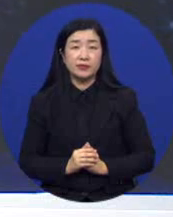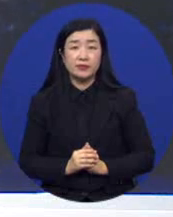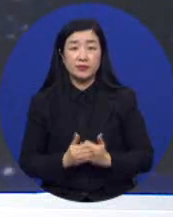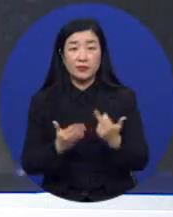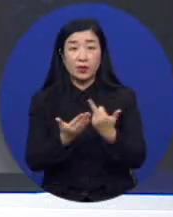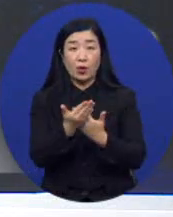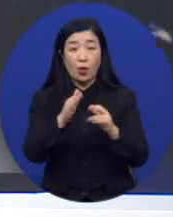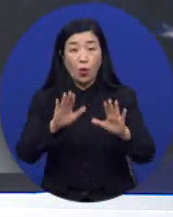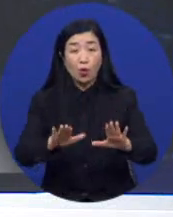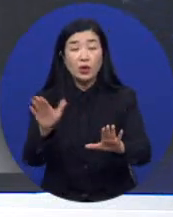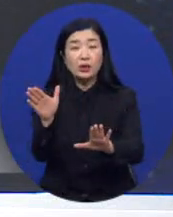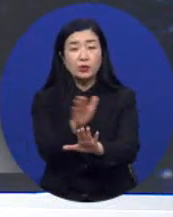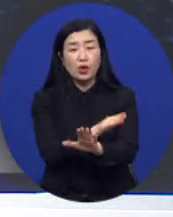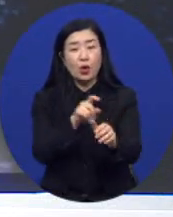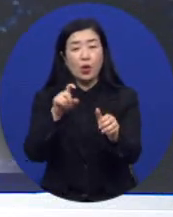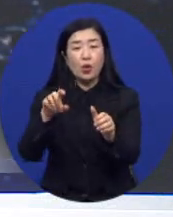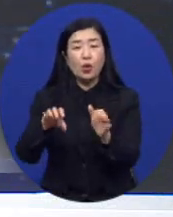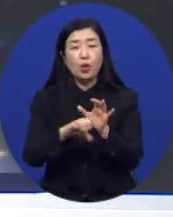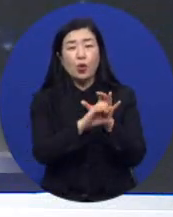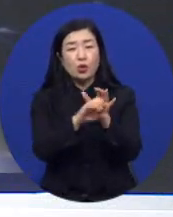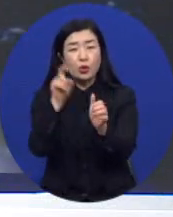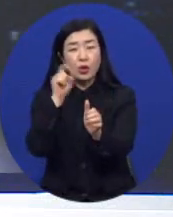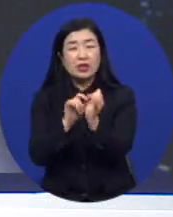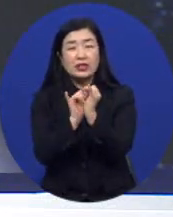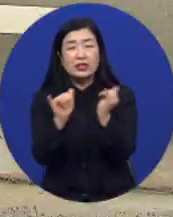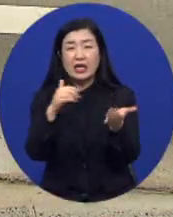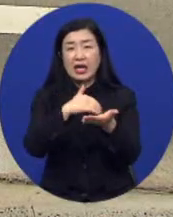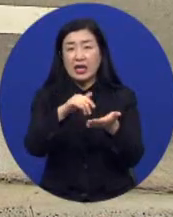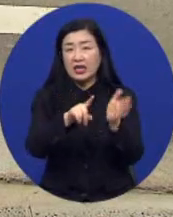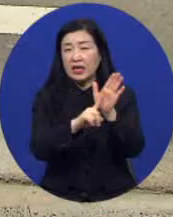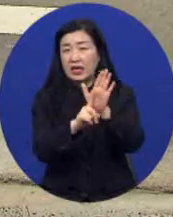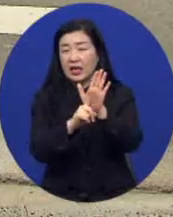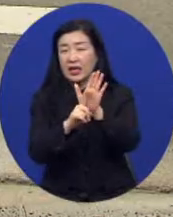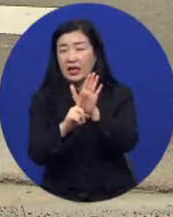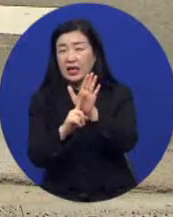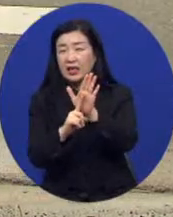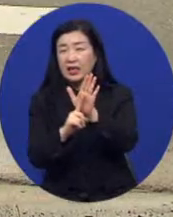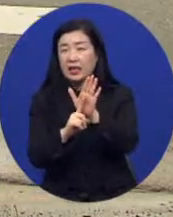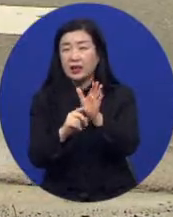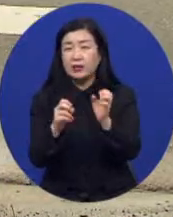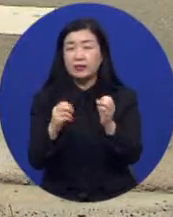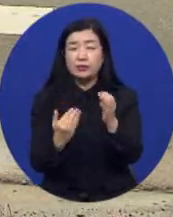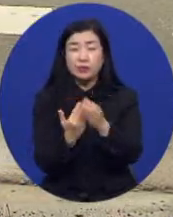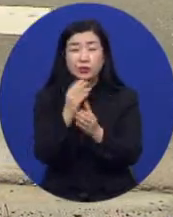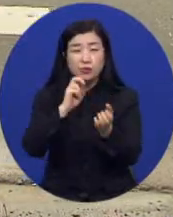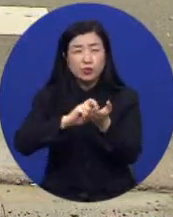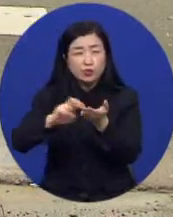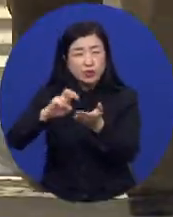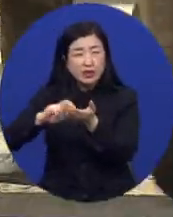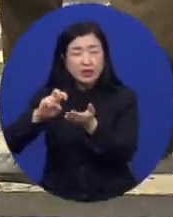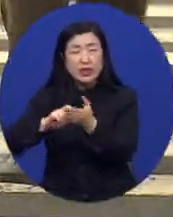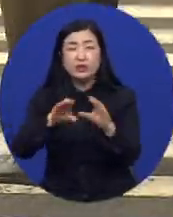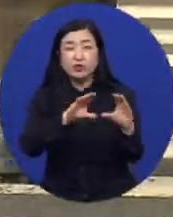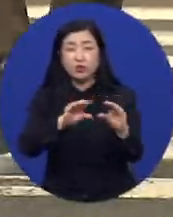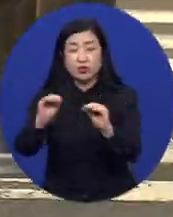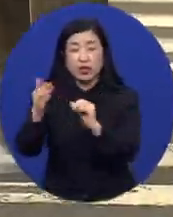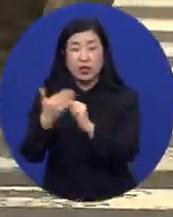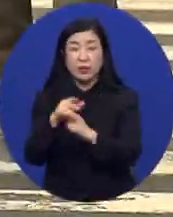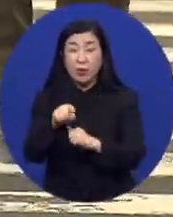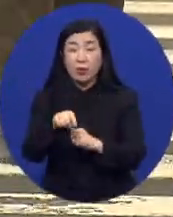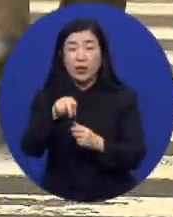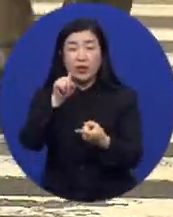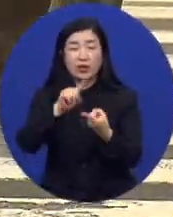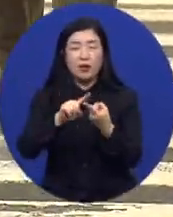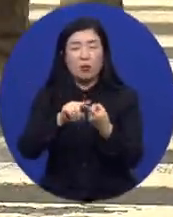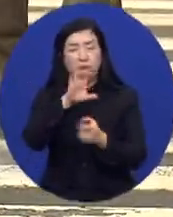제주도가 오늘부터 코로나19 1위를 확진자 수를 안내하는 재난문자 발송을 중단했습니다 이번 조치는